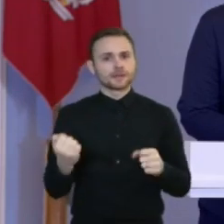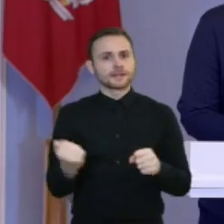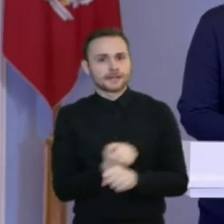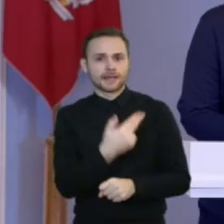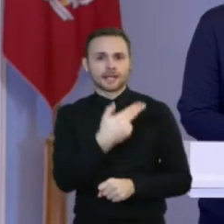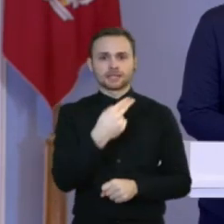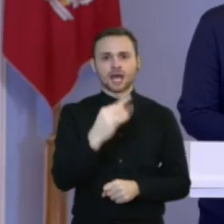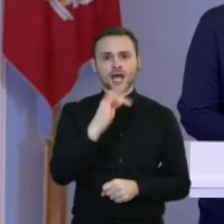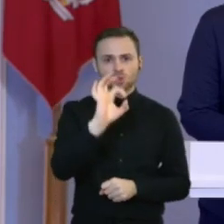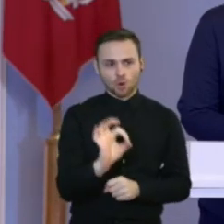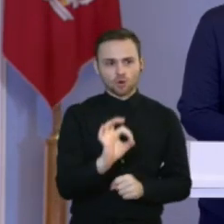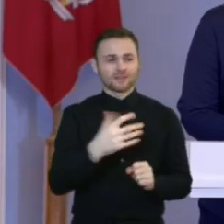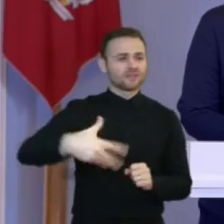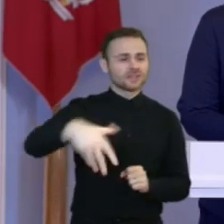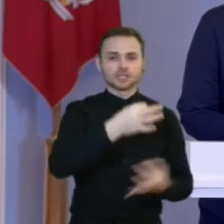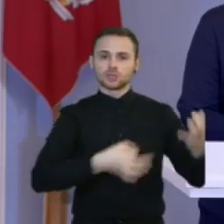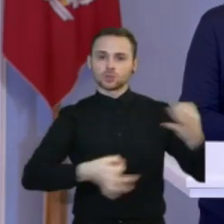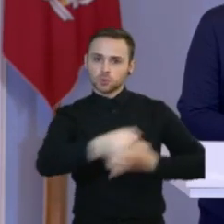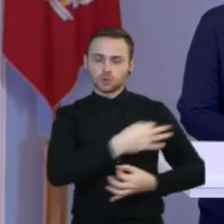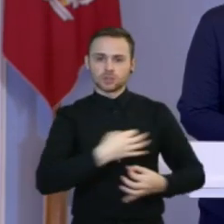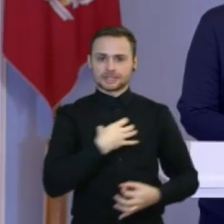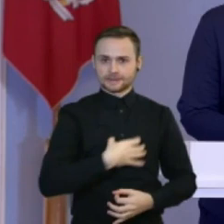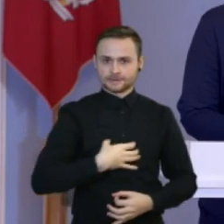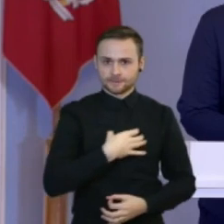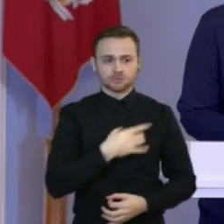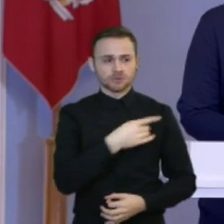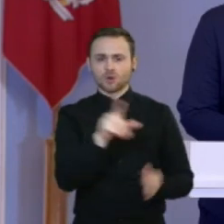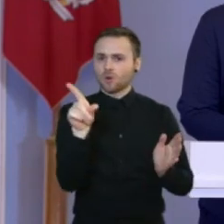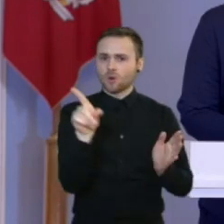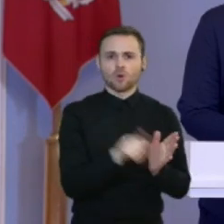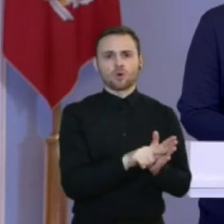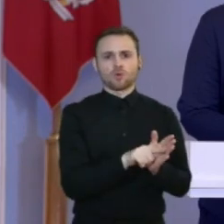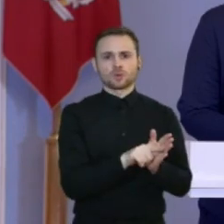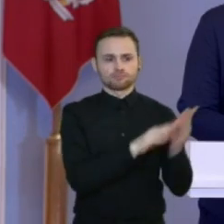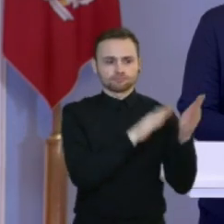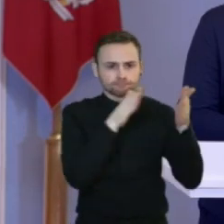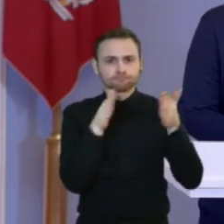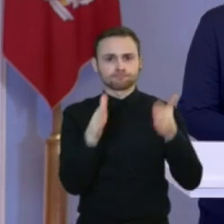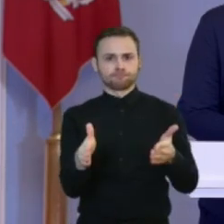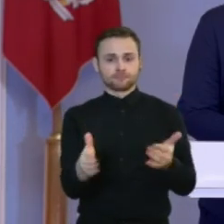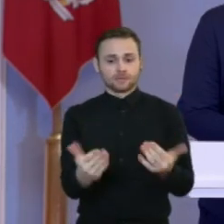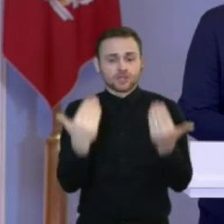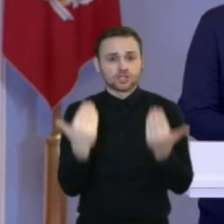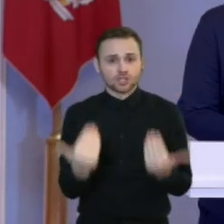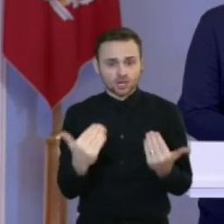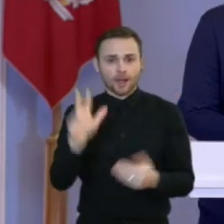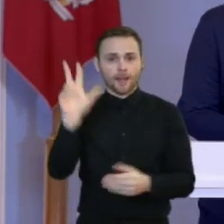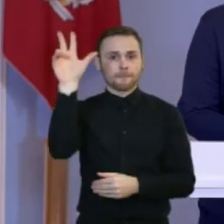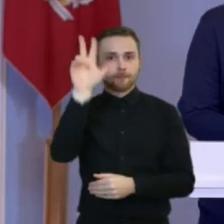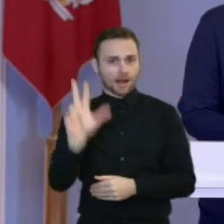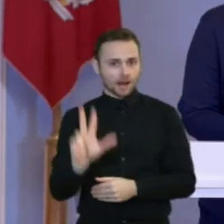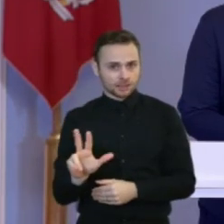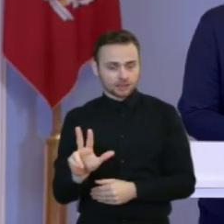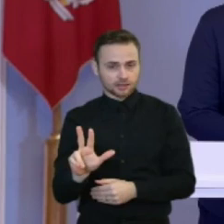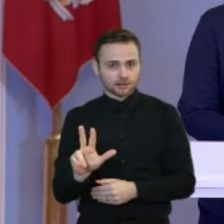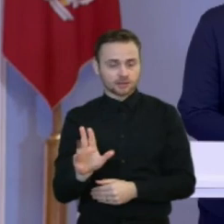NATO vidinę diskusiją, kuri privalo būti nukreipta į tai, kad šiandien Baltijos valstybių